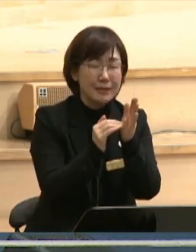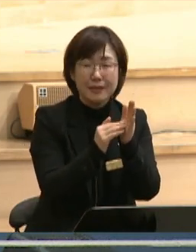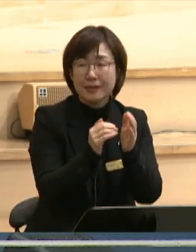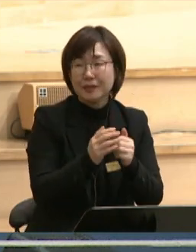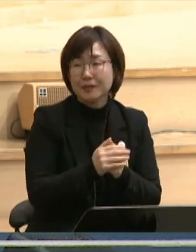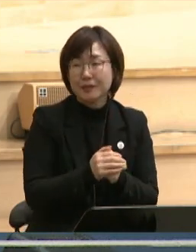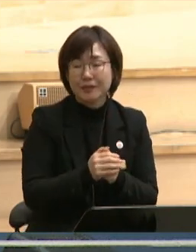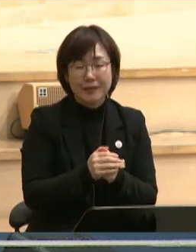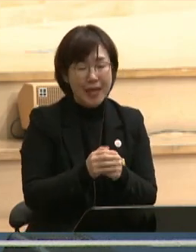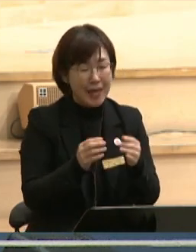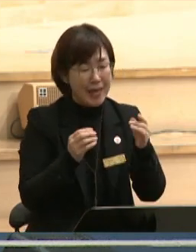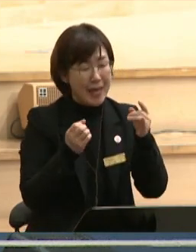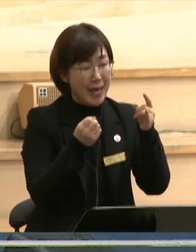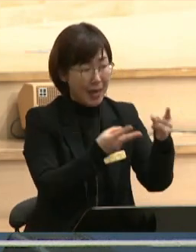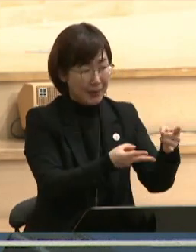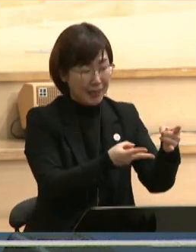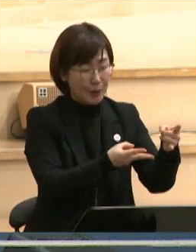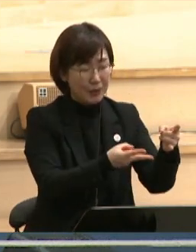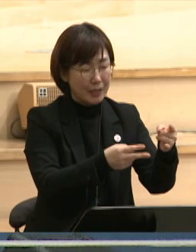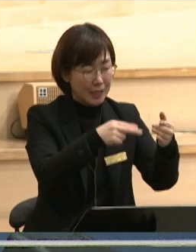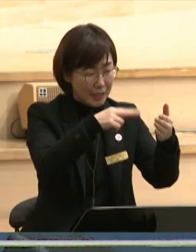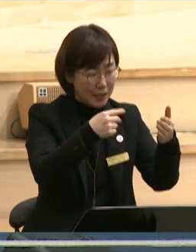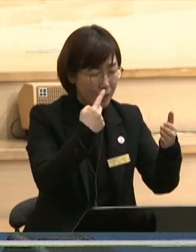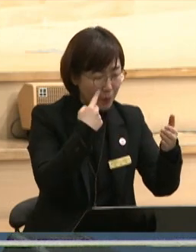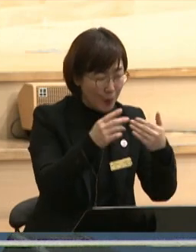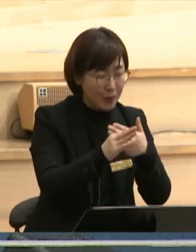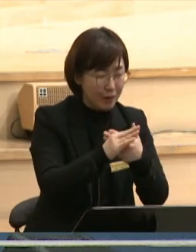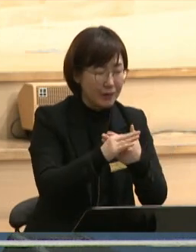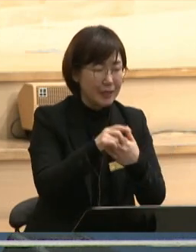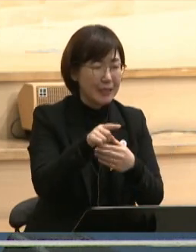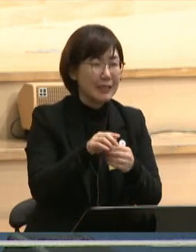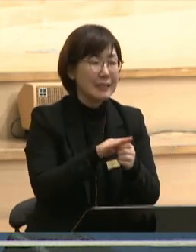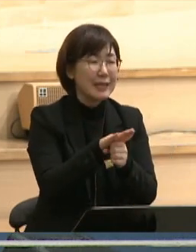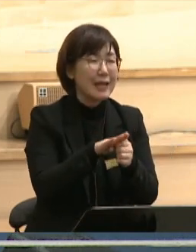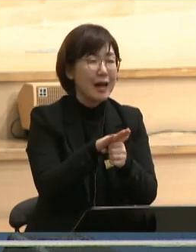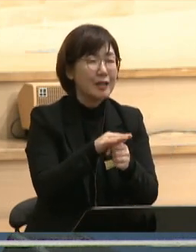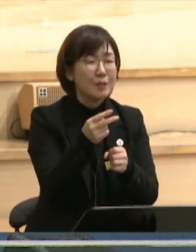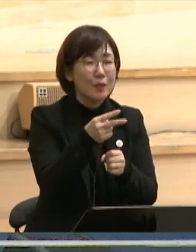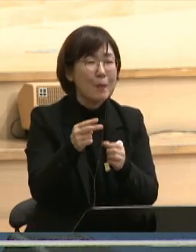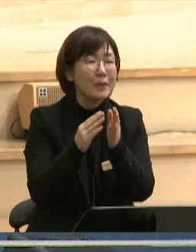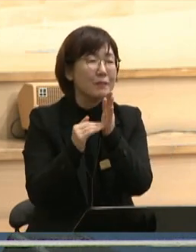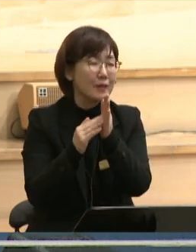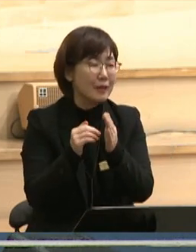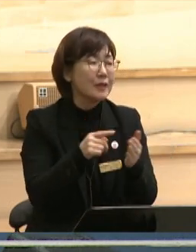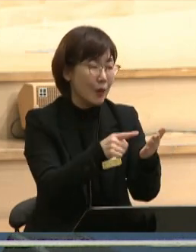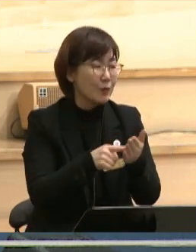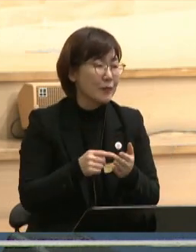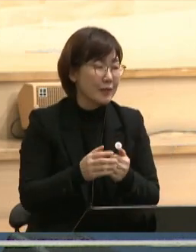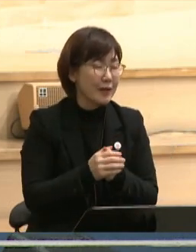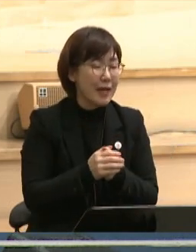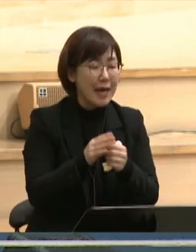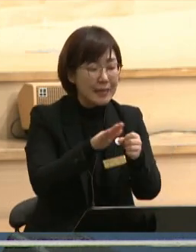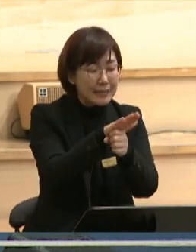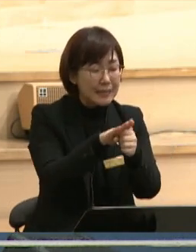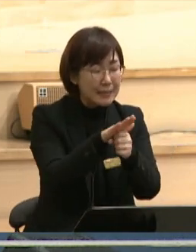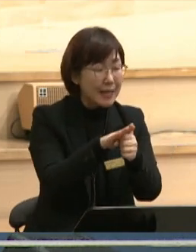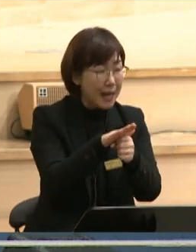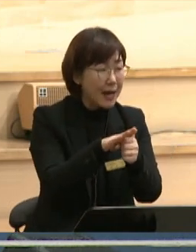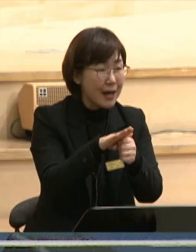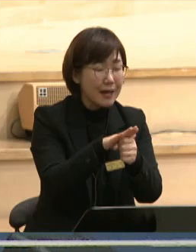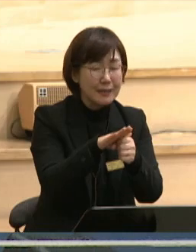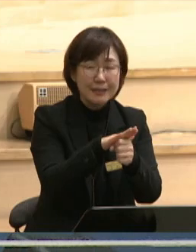나중에 에베소서와 골로새서를 한번 읽어 보세요 여러분 사랑하면요